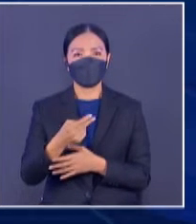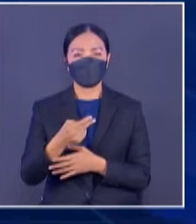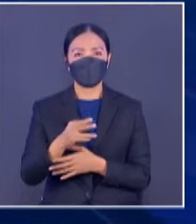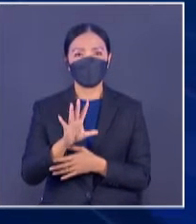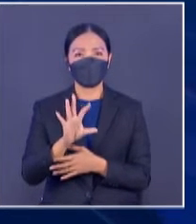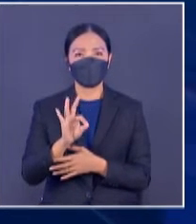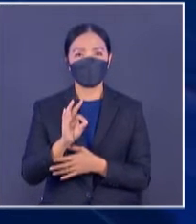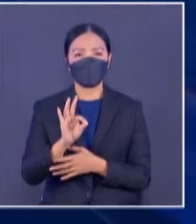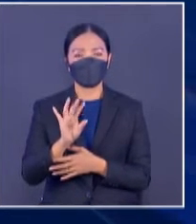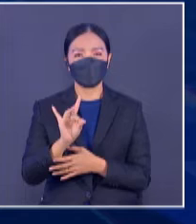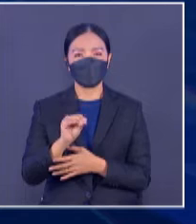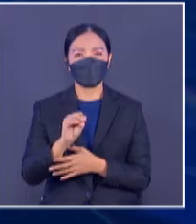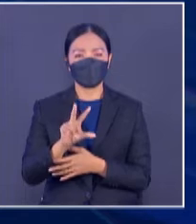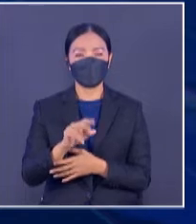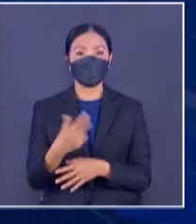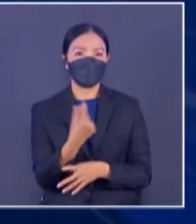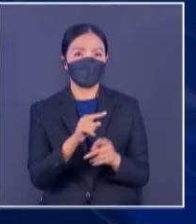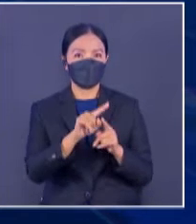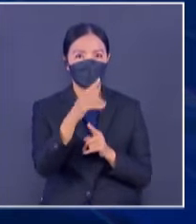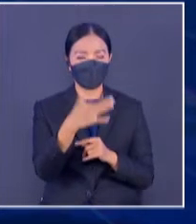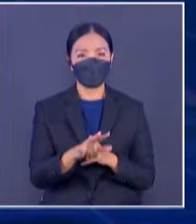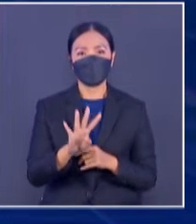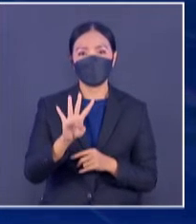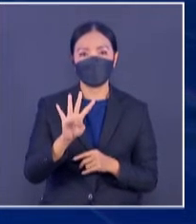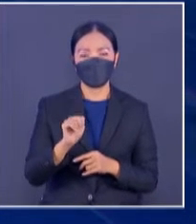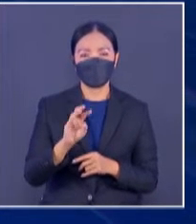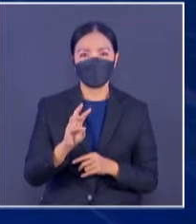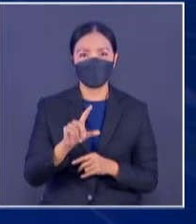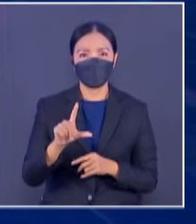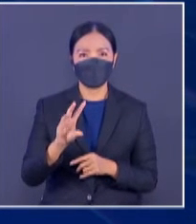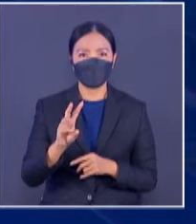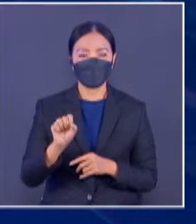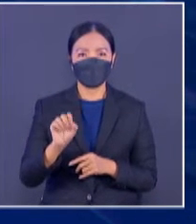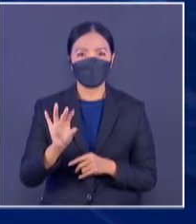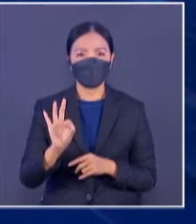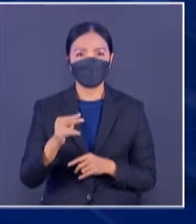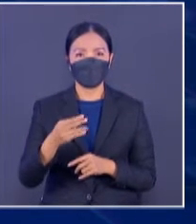88,948,083 โดสครับนับเป็นเข็มที่1เนี่ยนะครับฉีดกันไปแล้ว